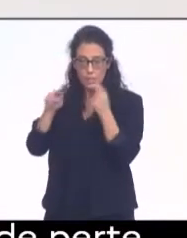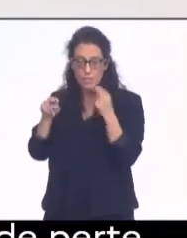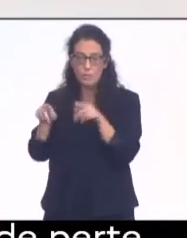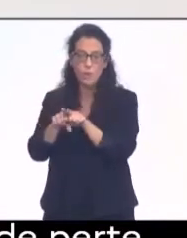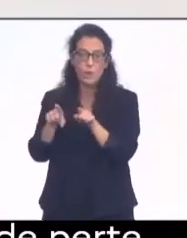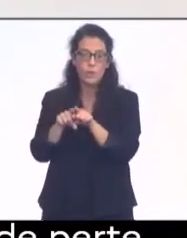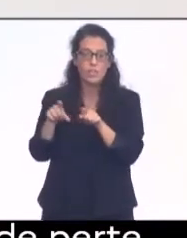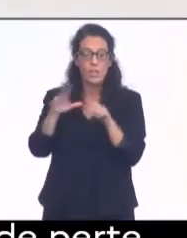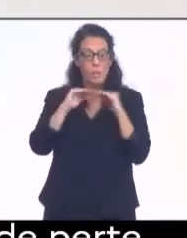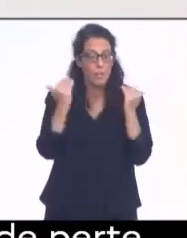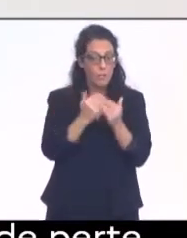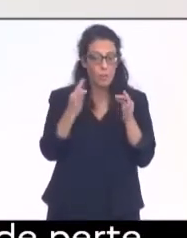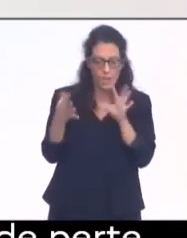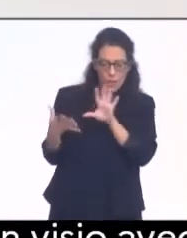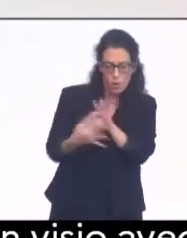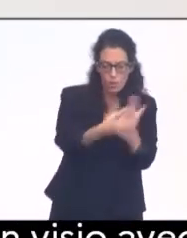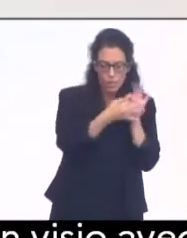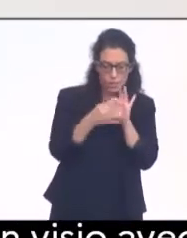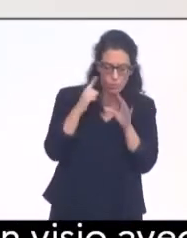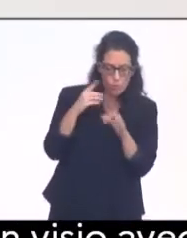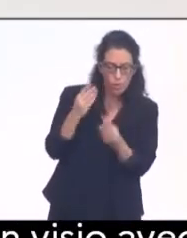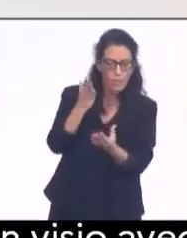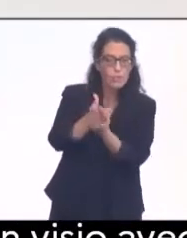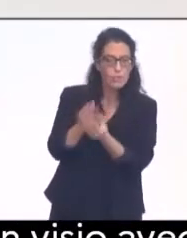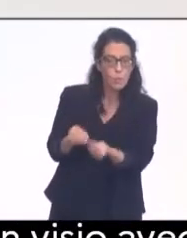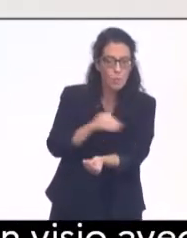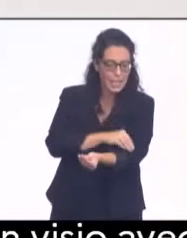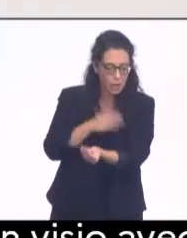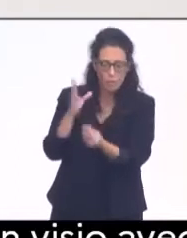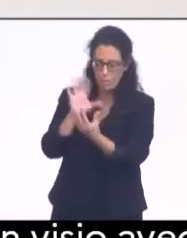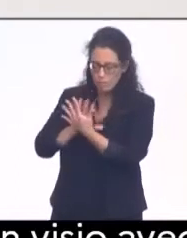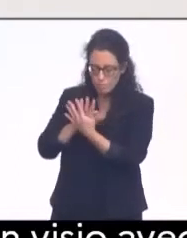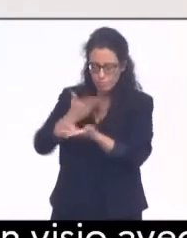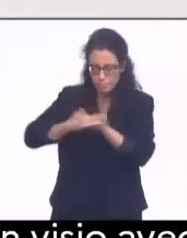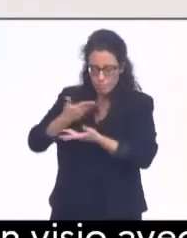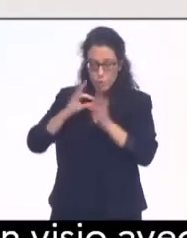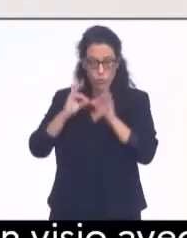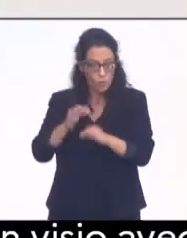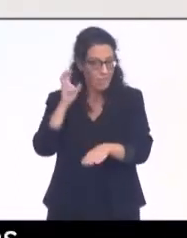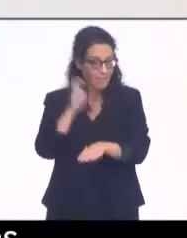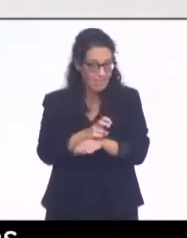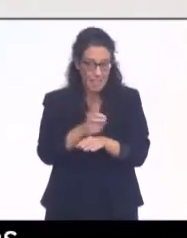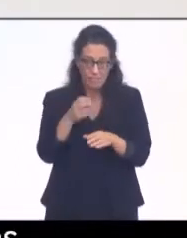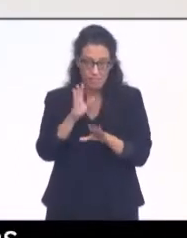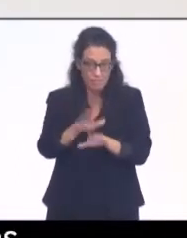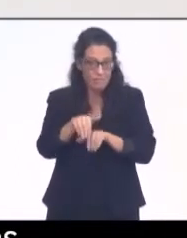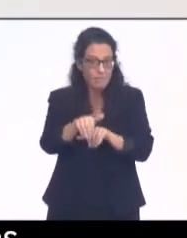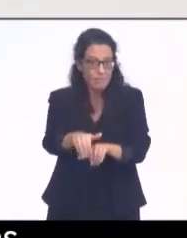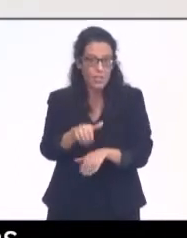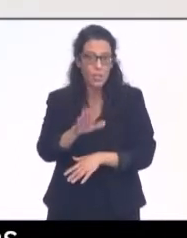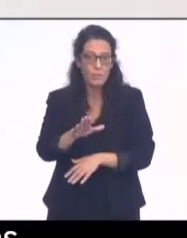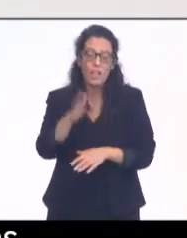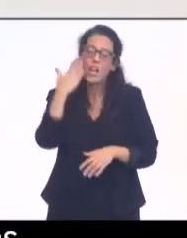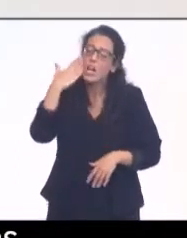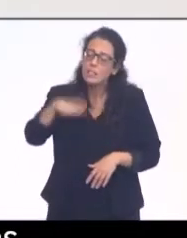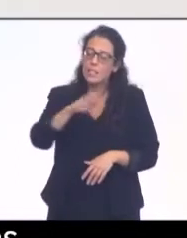de coordination pour l'intervention précoce. Nous maintenons ce déploiement, même si c'est extrêmement compliqué pour les ARS, et